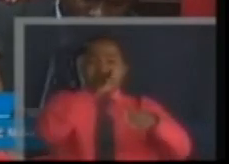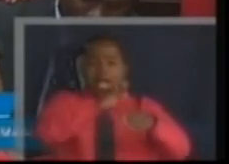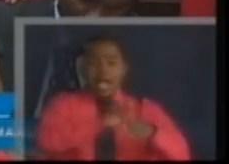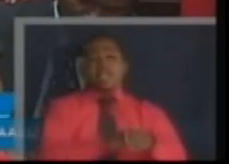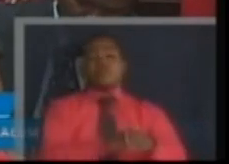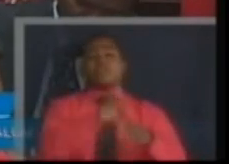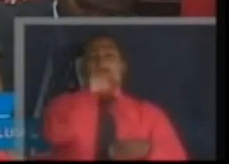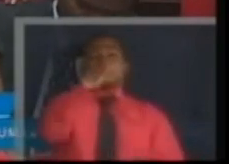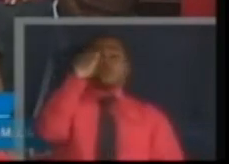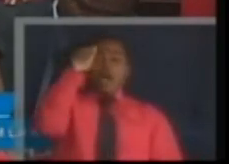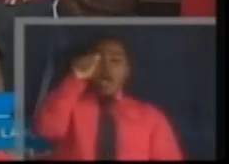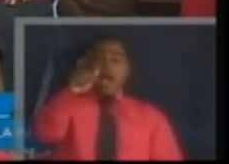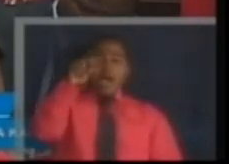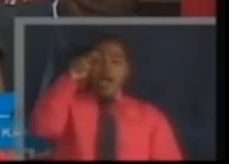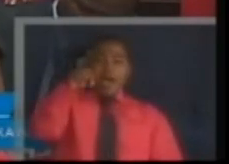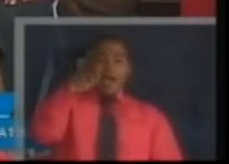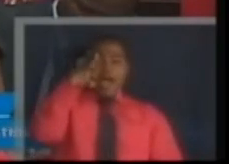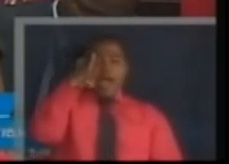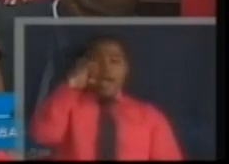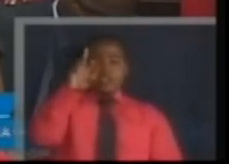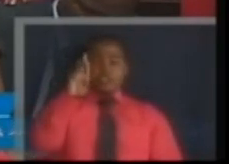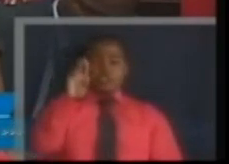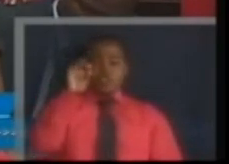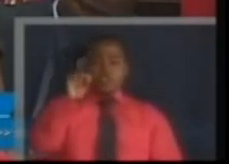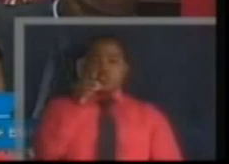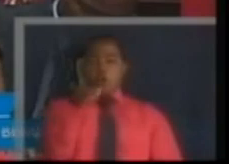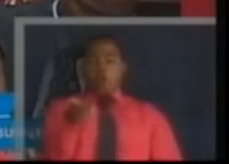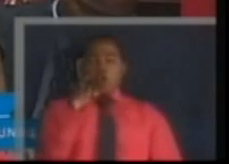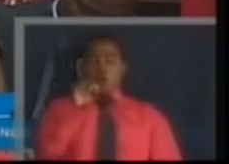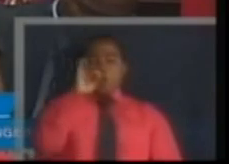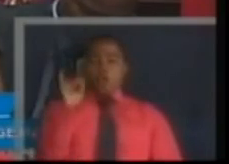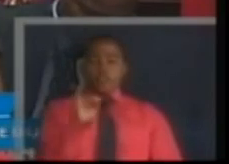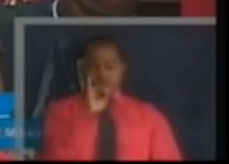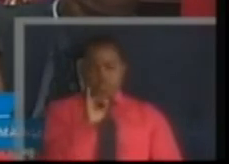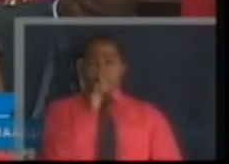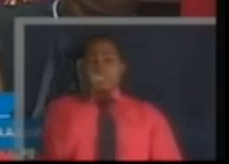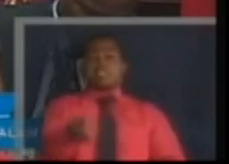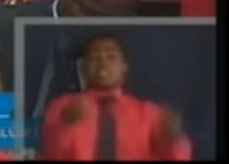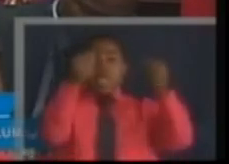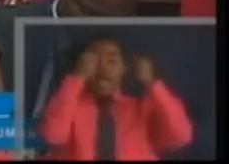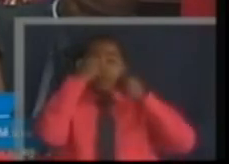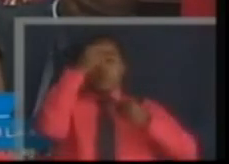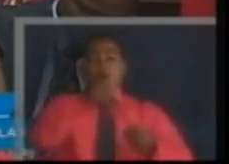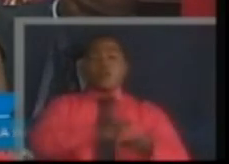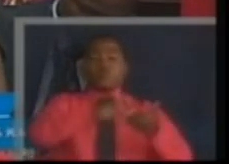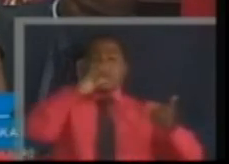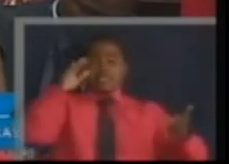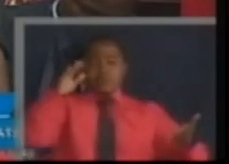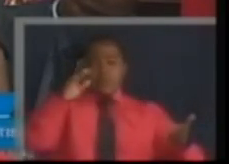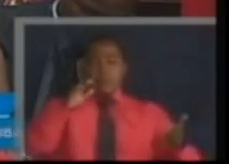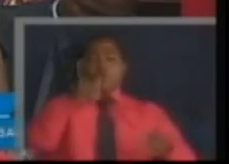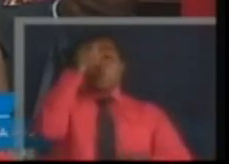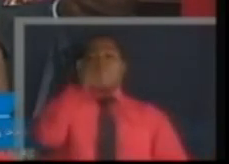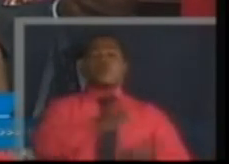ni elimu ya watu wazima. Watu wazima wanapokaa sehemu moja, mheshimiwa mwenyekiti, wanahitaji kupata muda wa